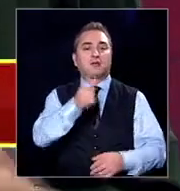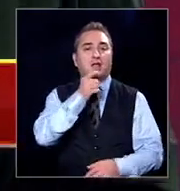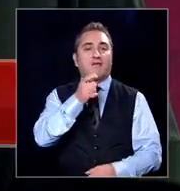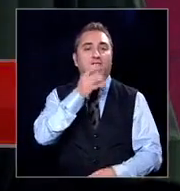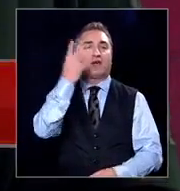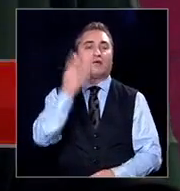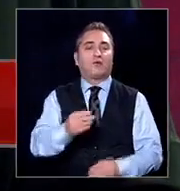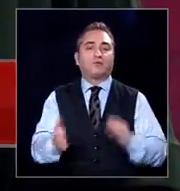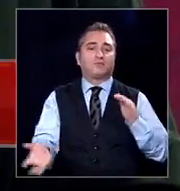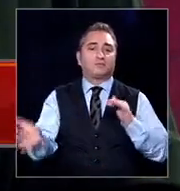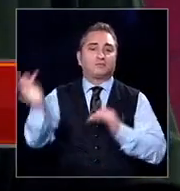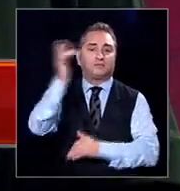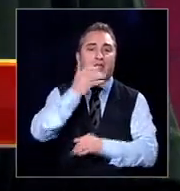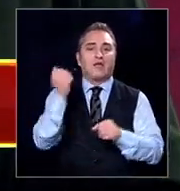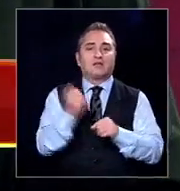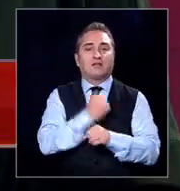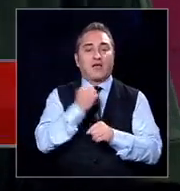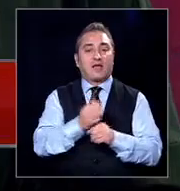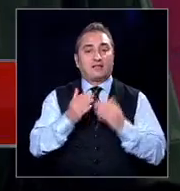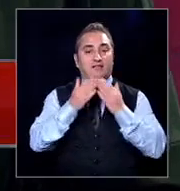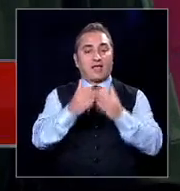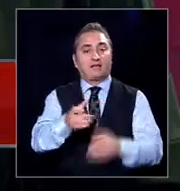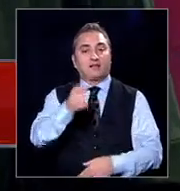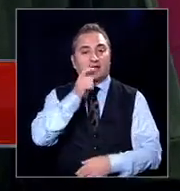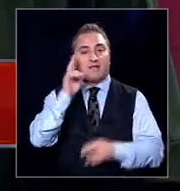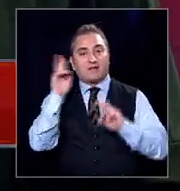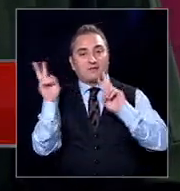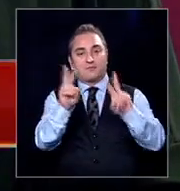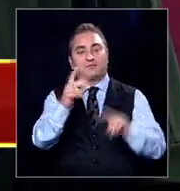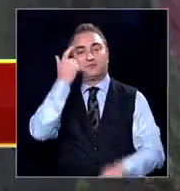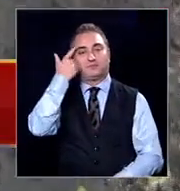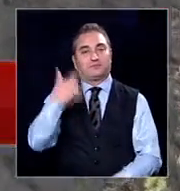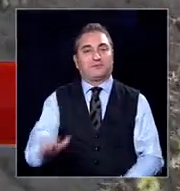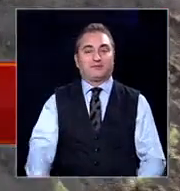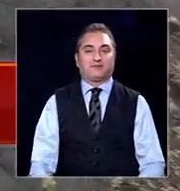Dağ başındaki tekne kafe görenleri şaşırttı.